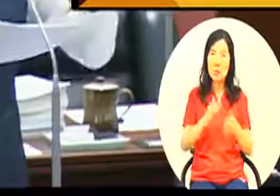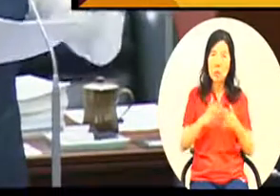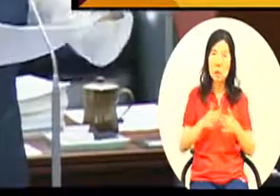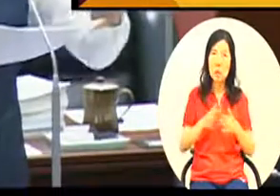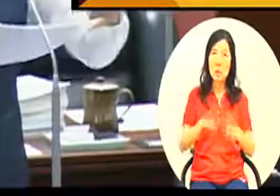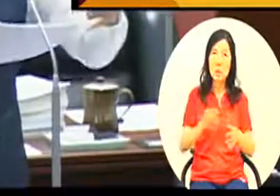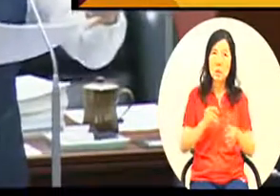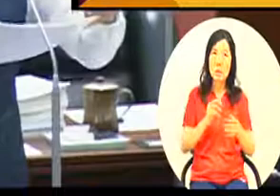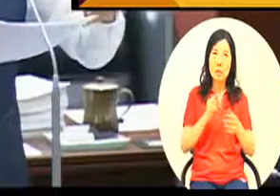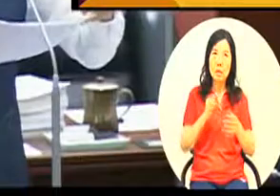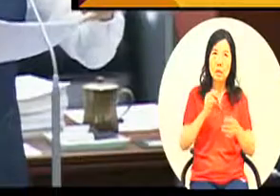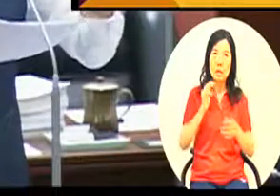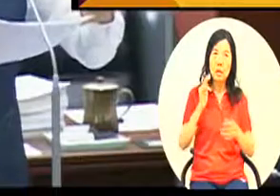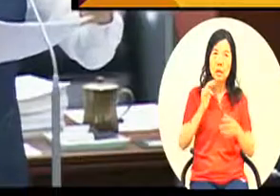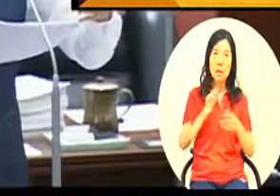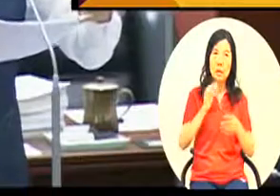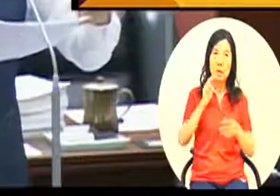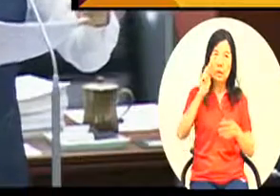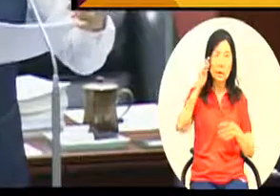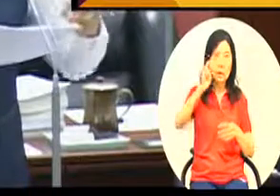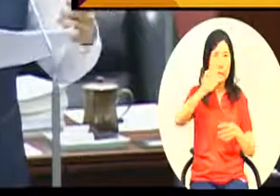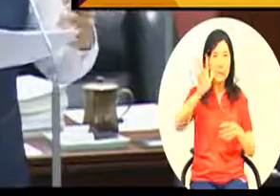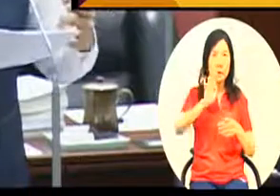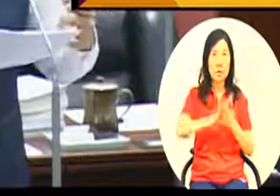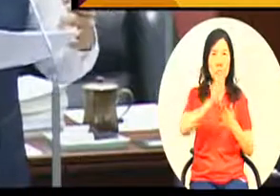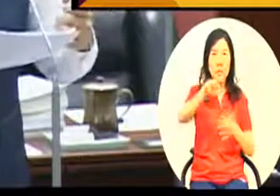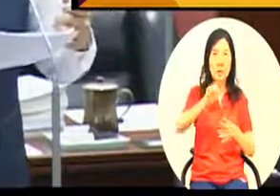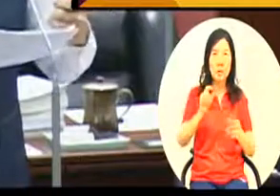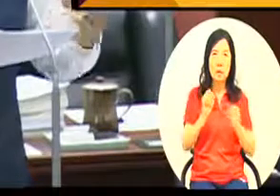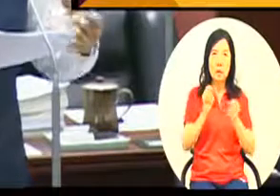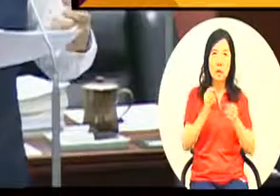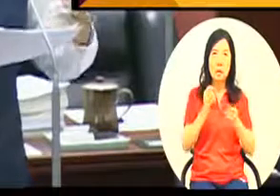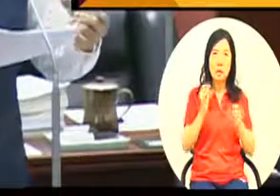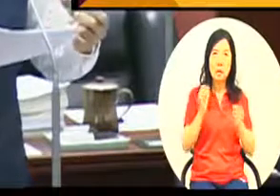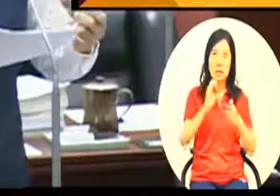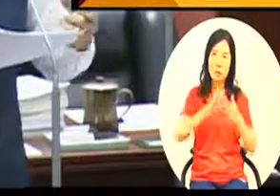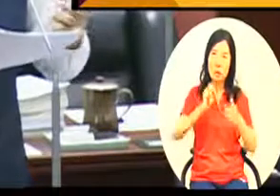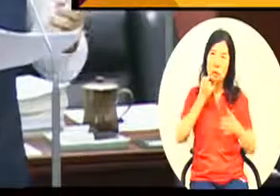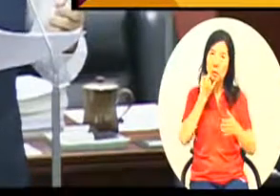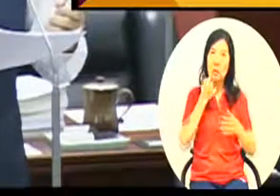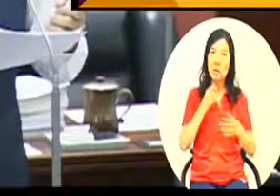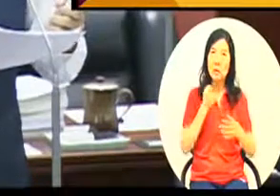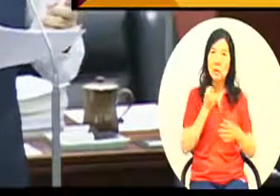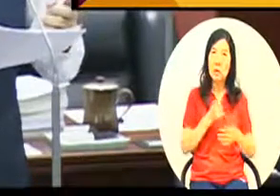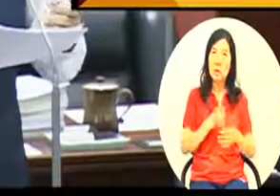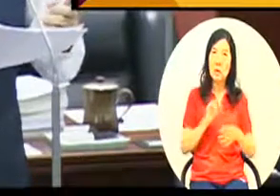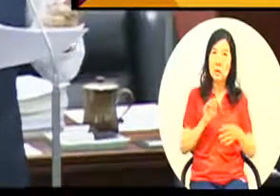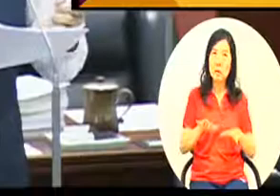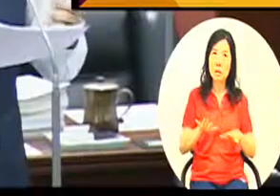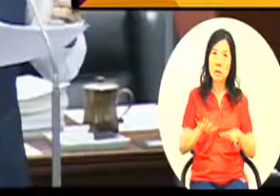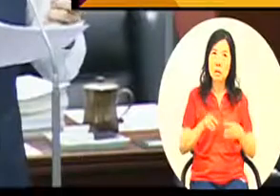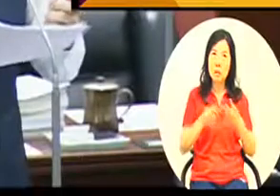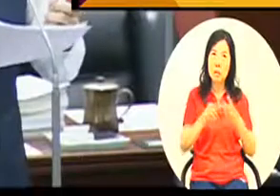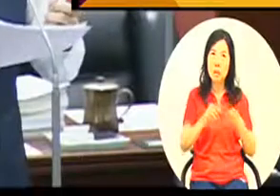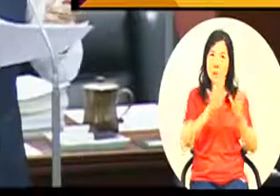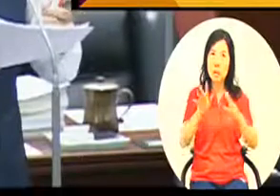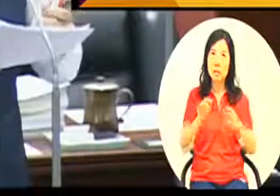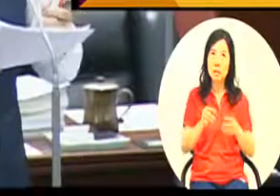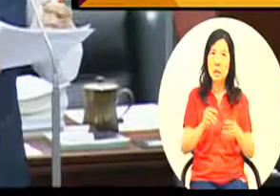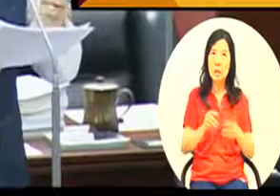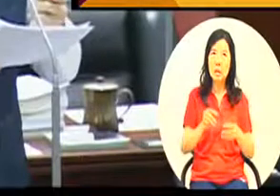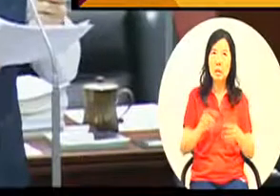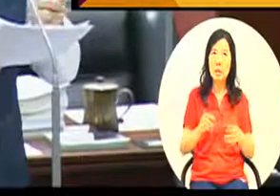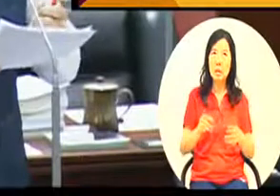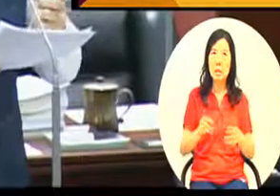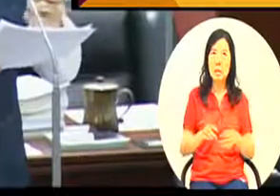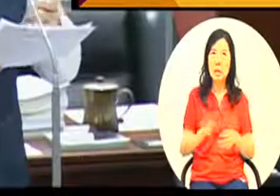到七天后我就说，我临时可以我取消我不用了。可是这个第三种状况是上述以外服务对象